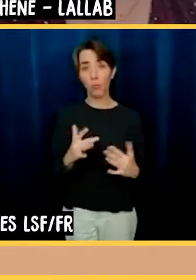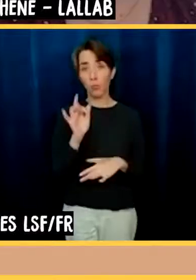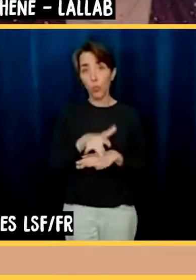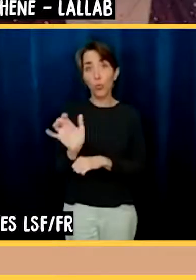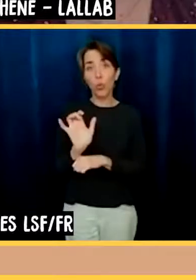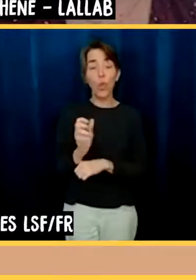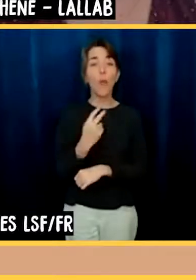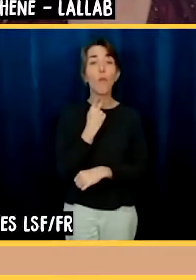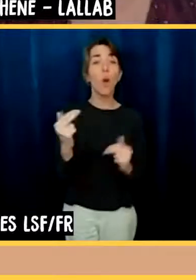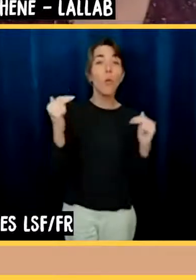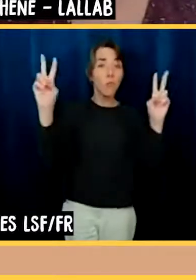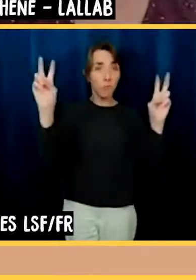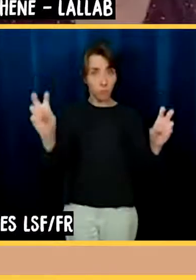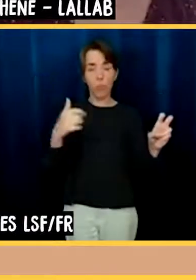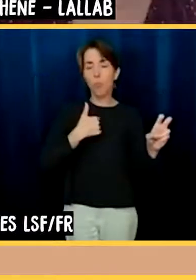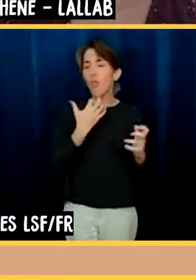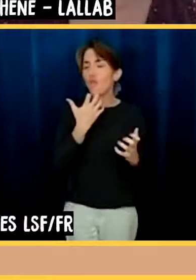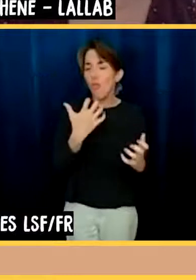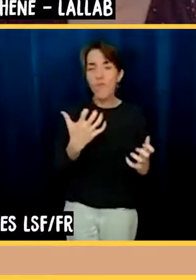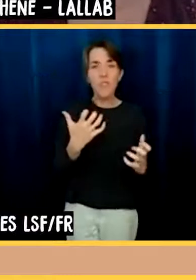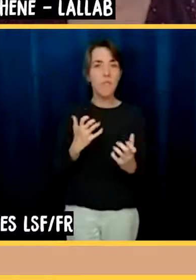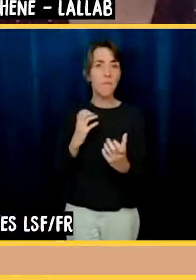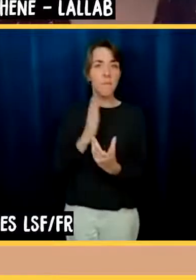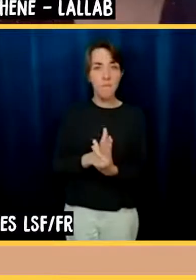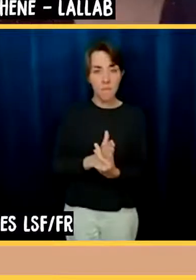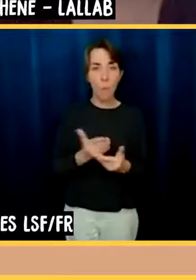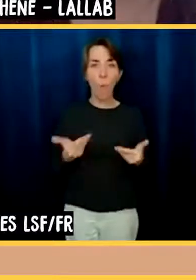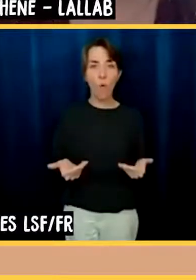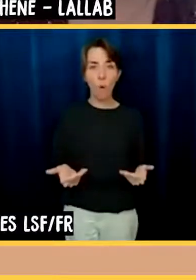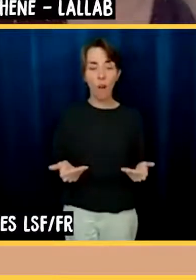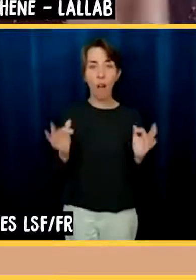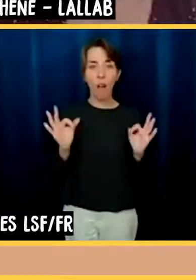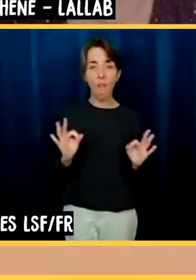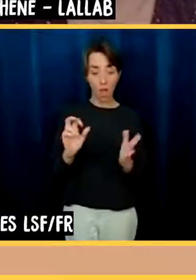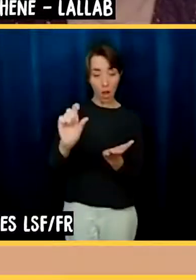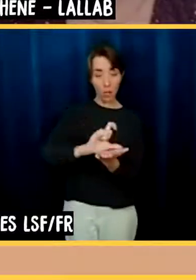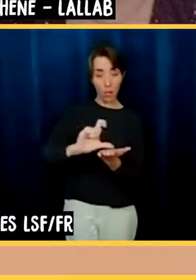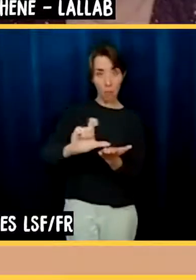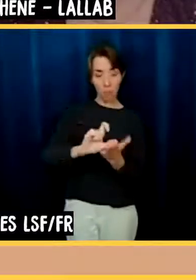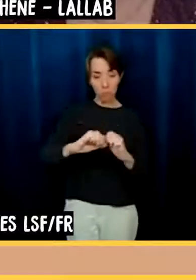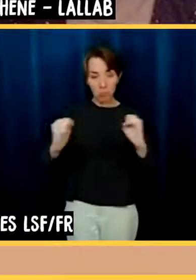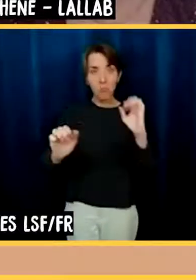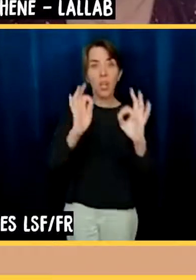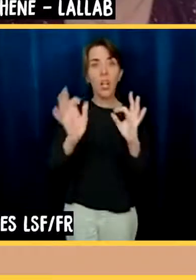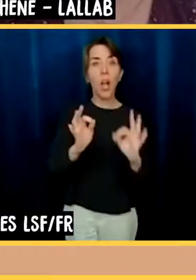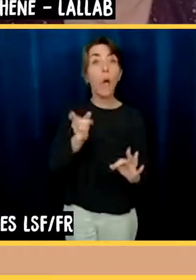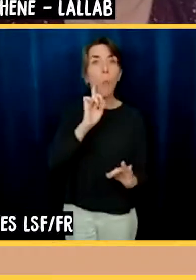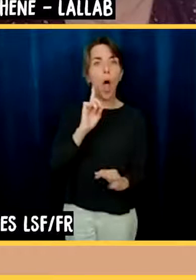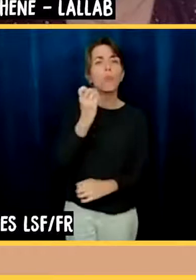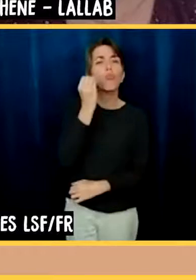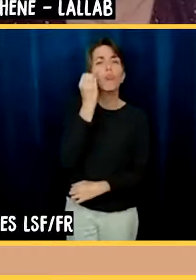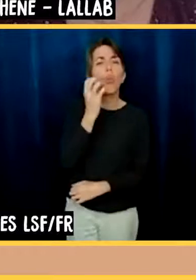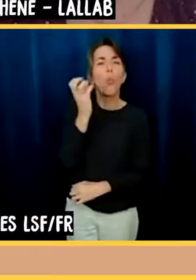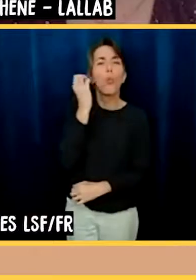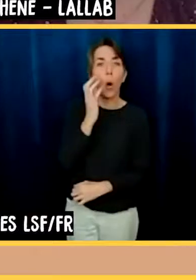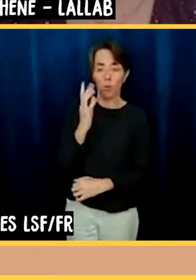haute et j'ai vraiment voulu faire cette intervention autour d'un islam à la carte parce qu'une des questions que je reçois le plus